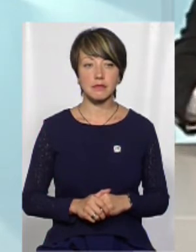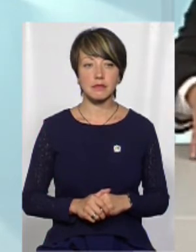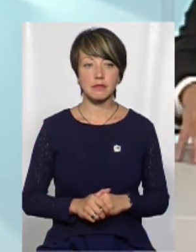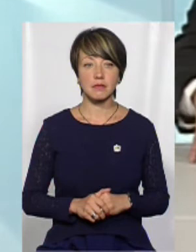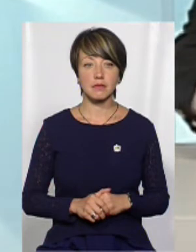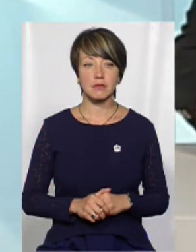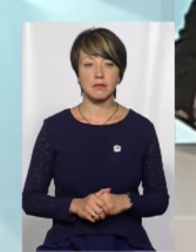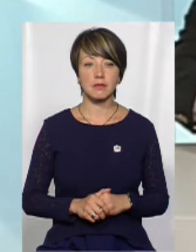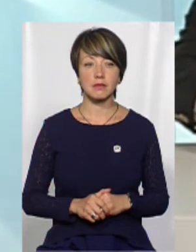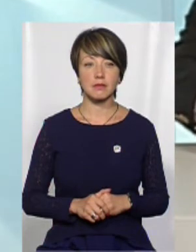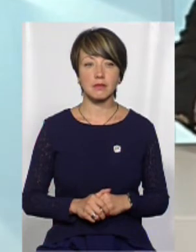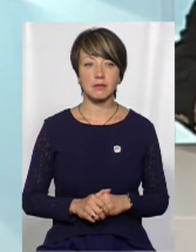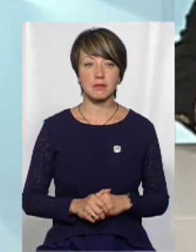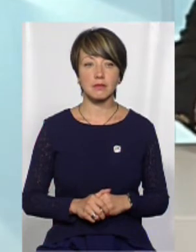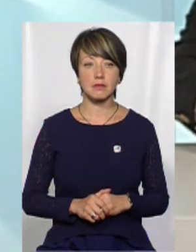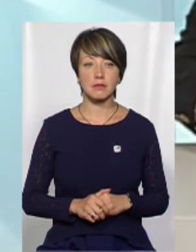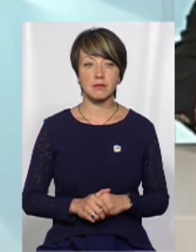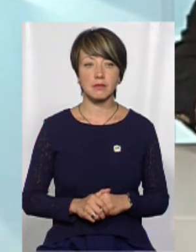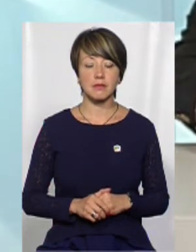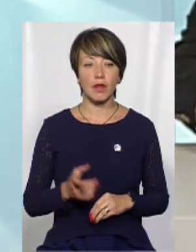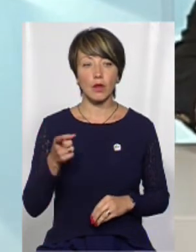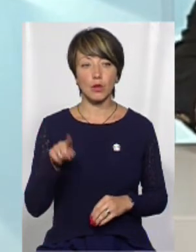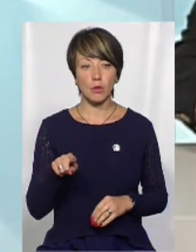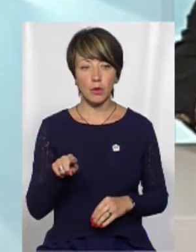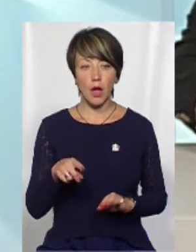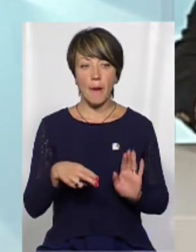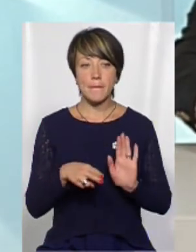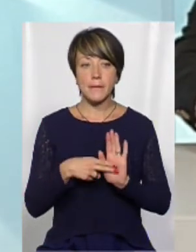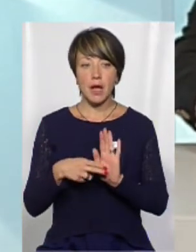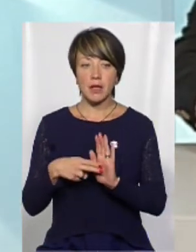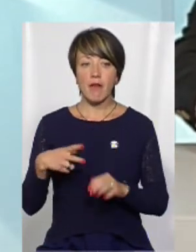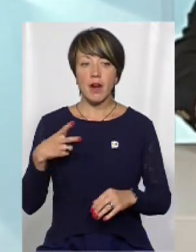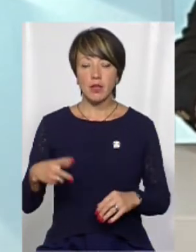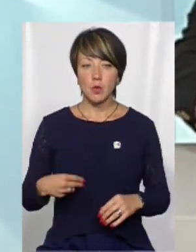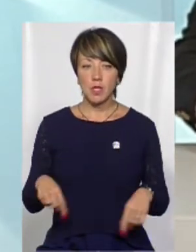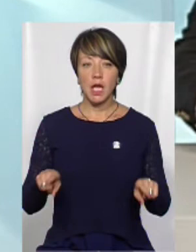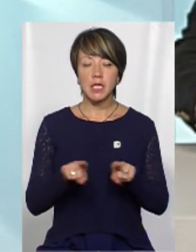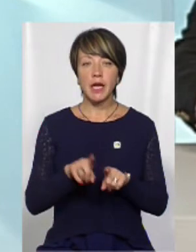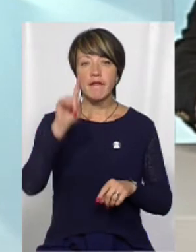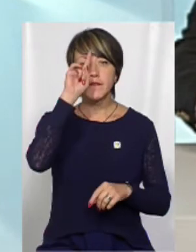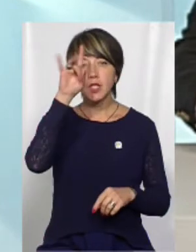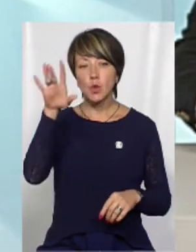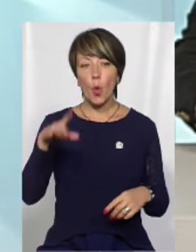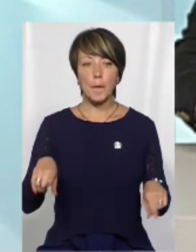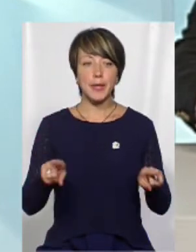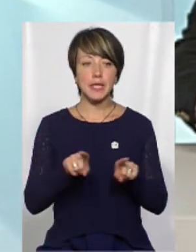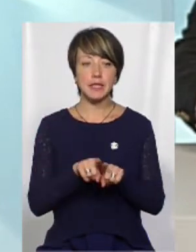petits magasins indépendants en France. Тобто, бренди французькі, вони настільки відомі, вони